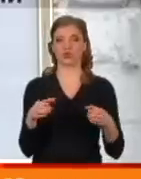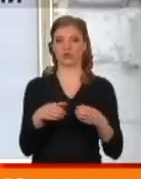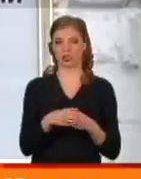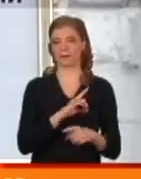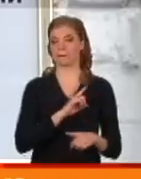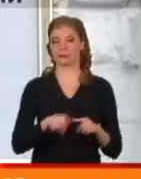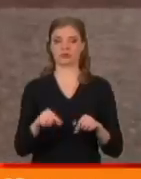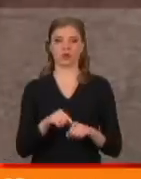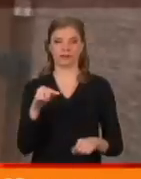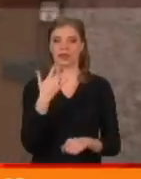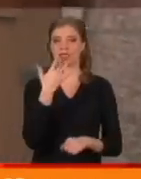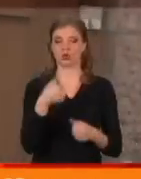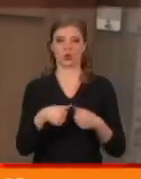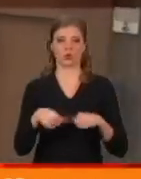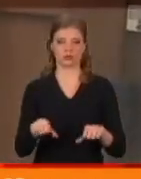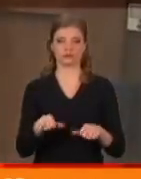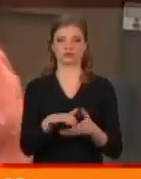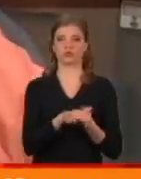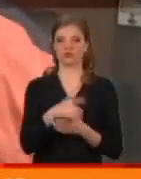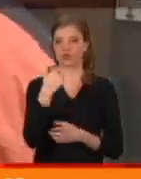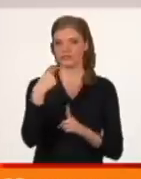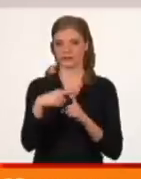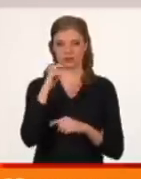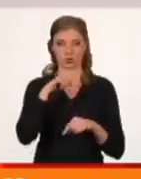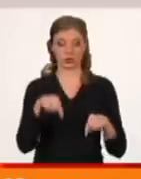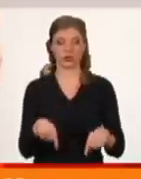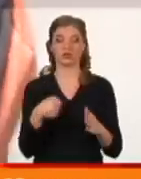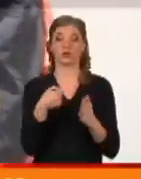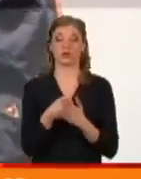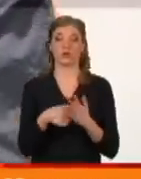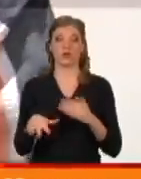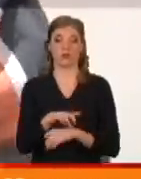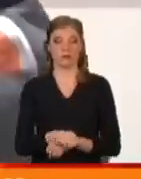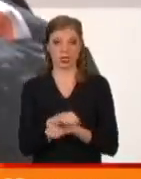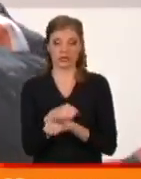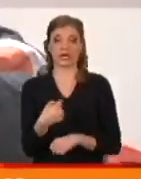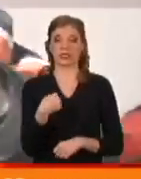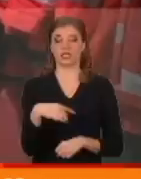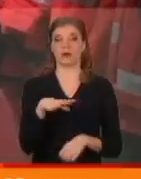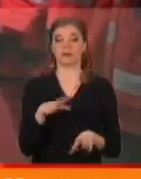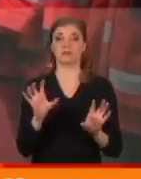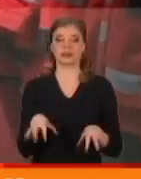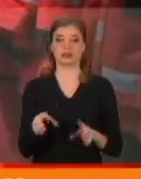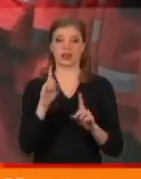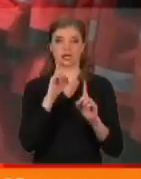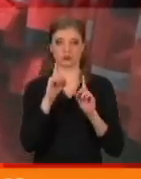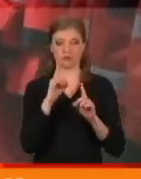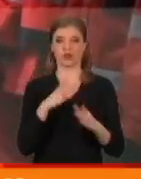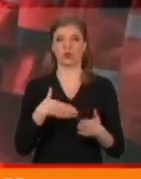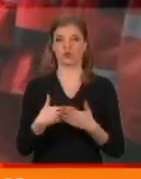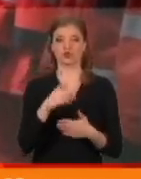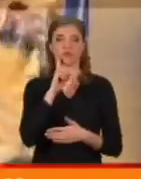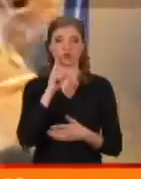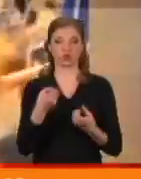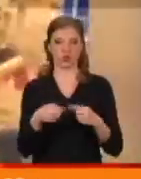быстрого реагирования Национального комитета Общества Красного Креста Украины. До Майдана я был председателем совета общественной